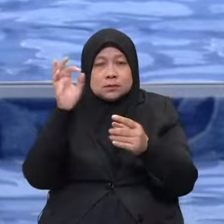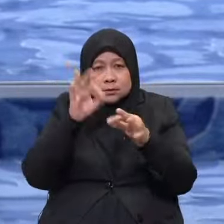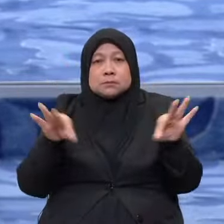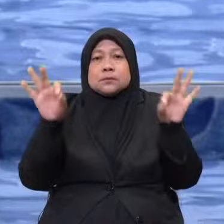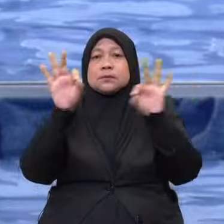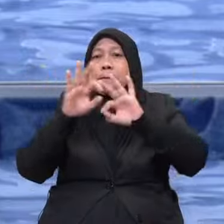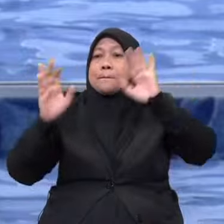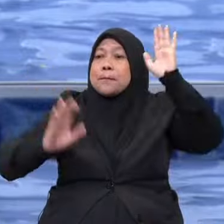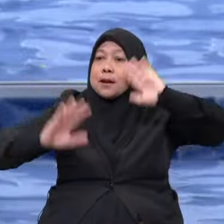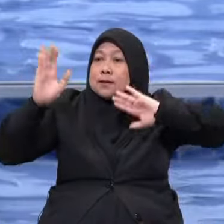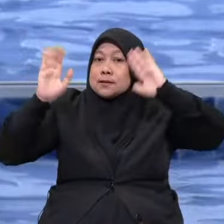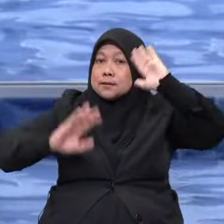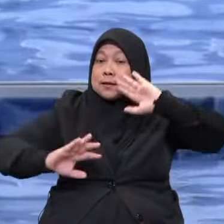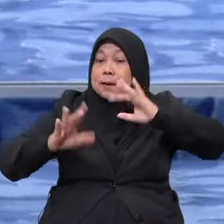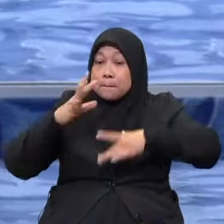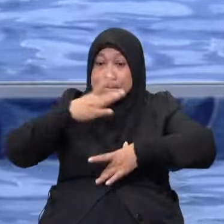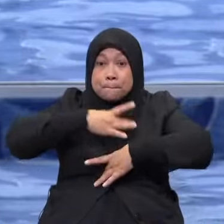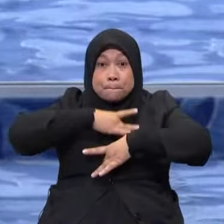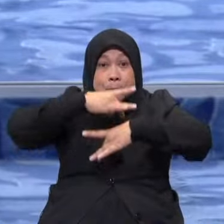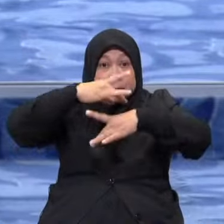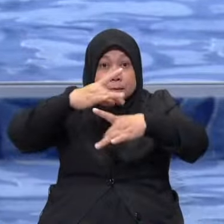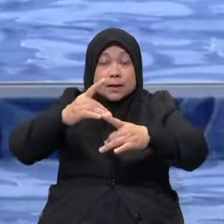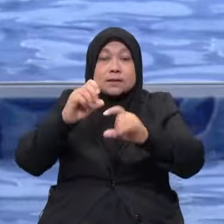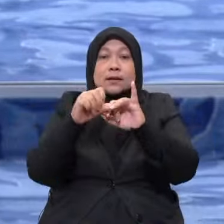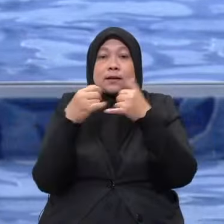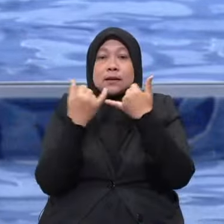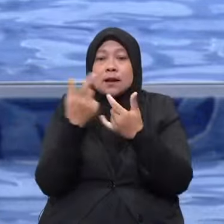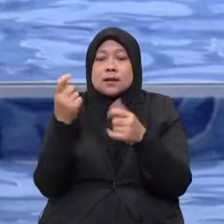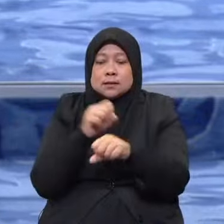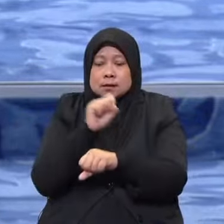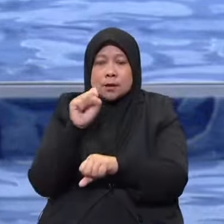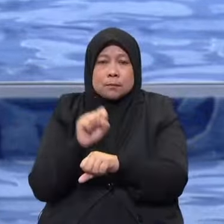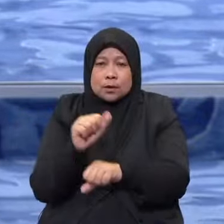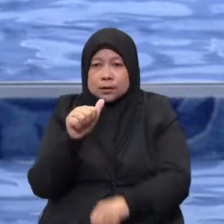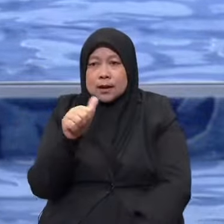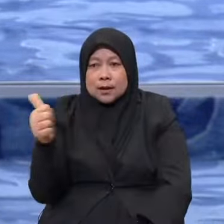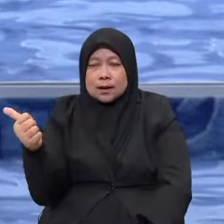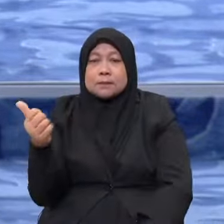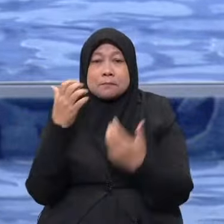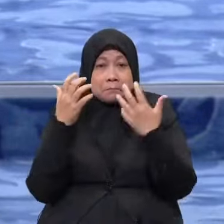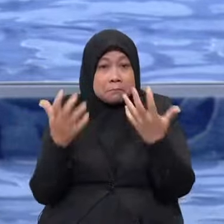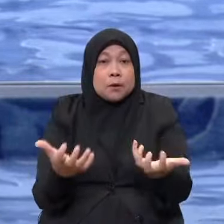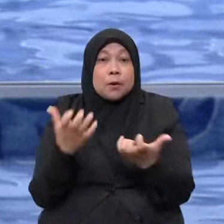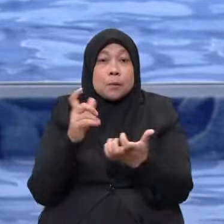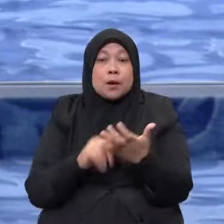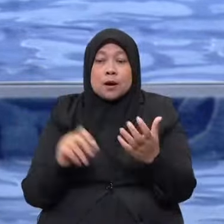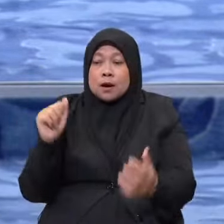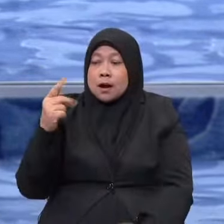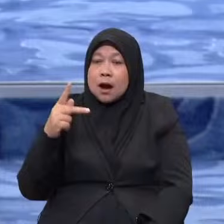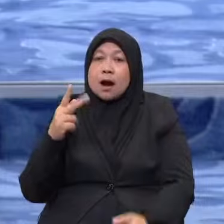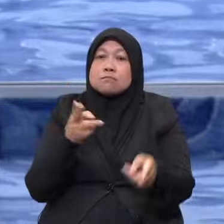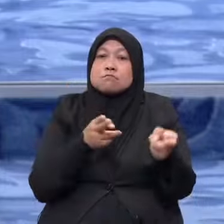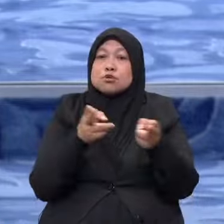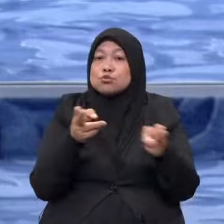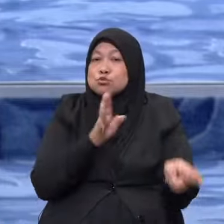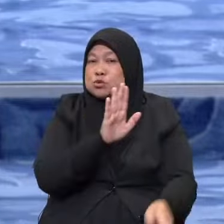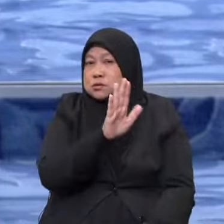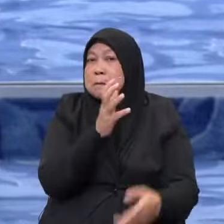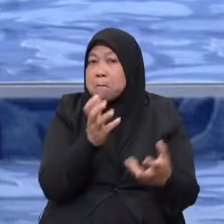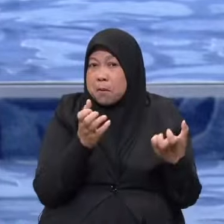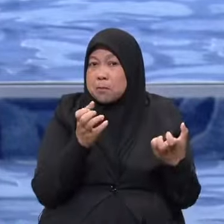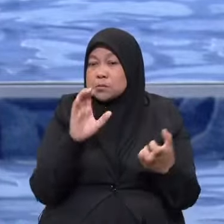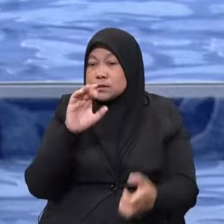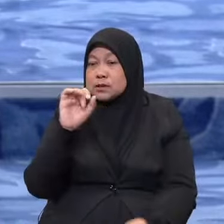Malaysia. Yang berminat syarikat-syarikat lain, baik Singapura dan lain, dia nak hak mengurus,